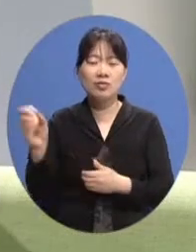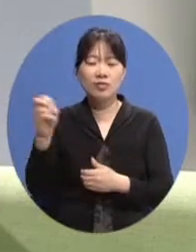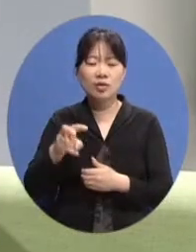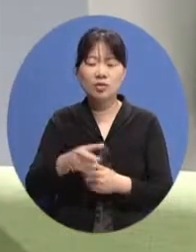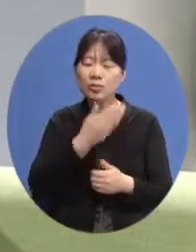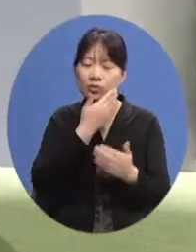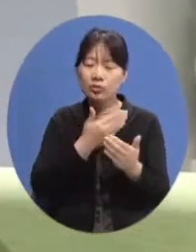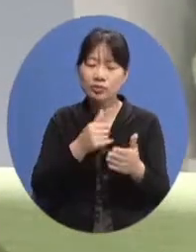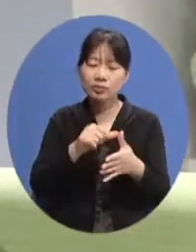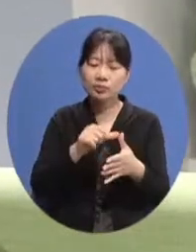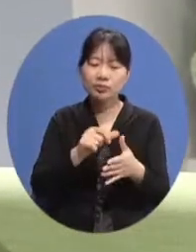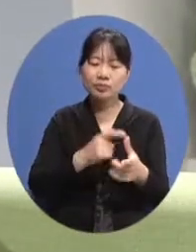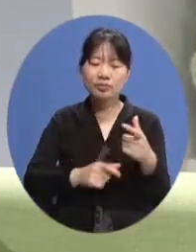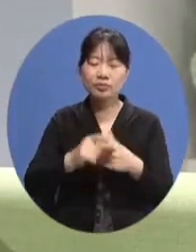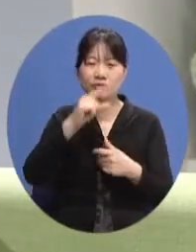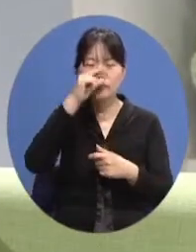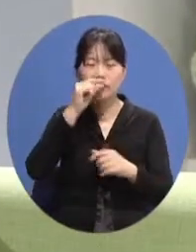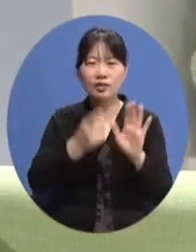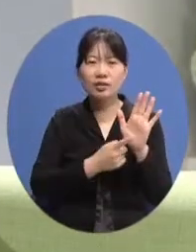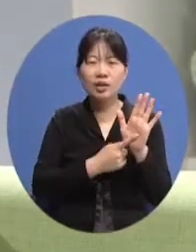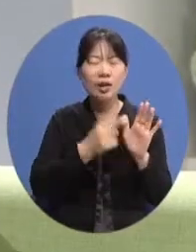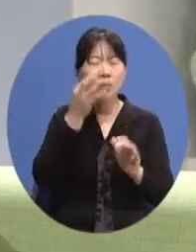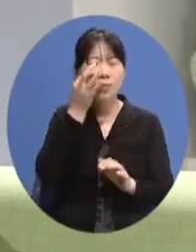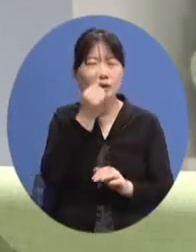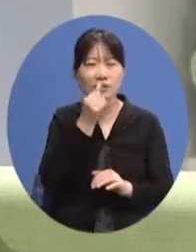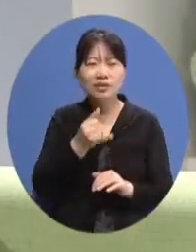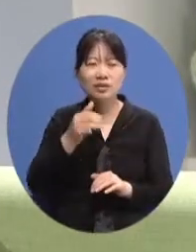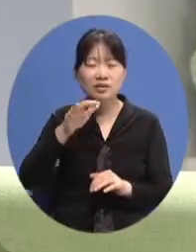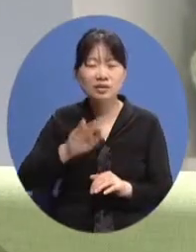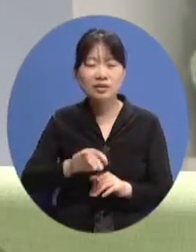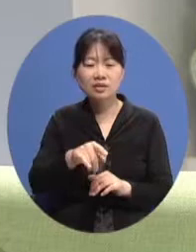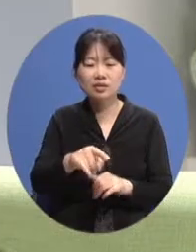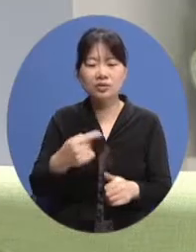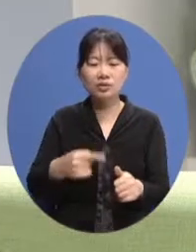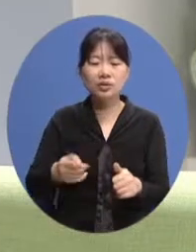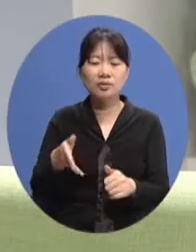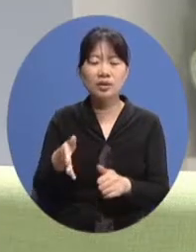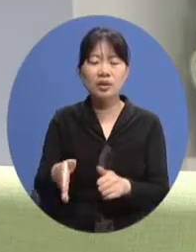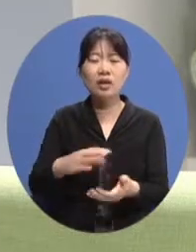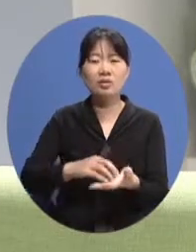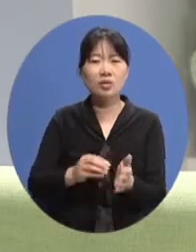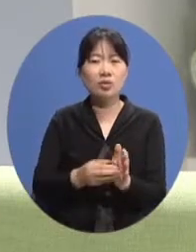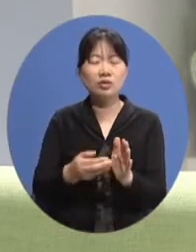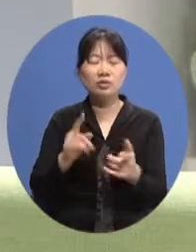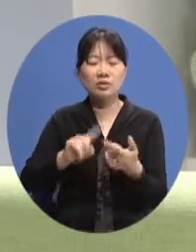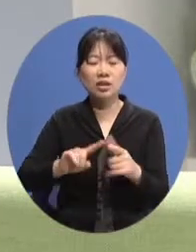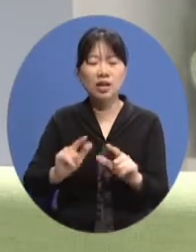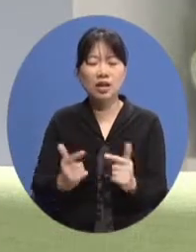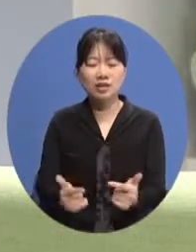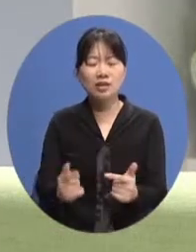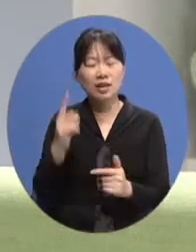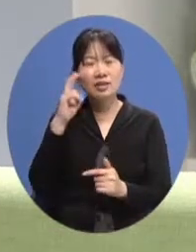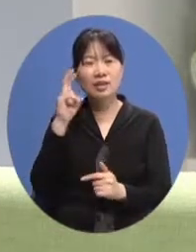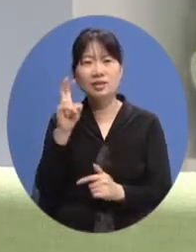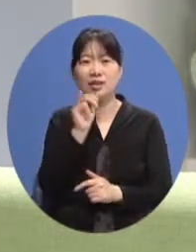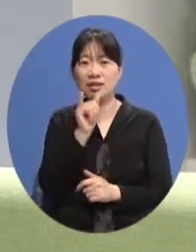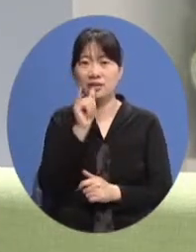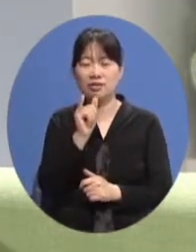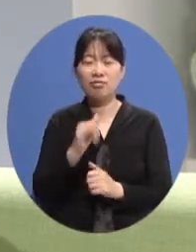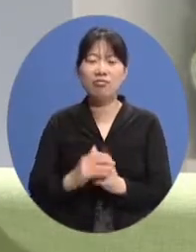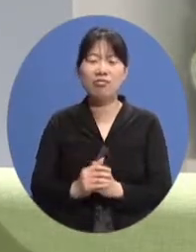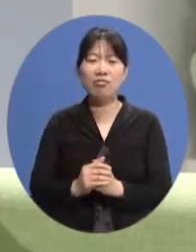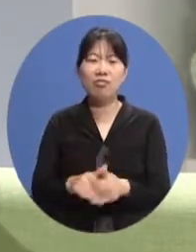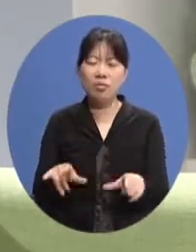그 소중이가 더 이런 예민한 반응을 보이는 것은 이 훈육의 방향이 조금 부적절했다 이렇게 예상이 됩니다.